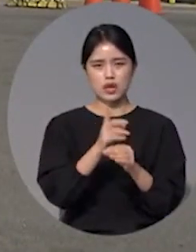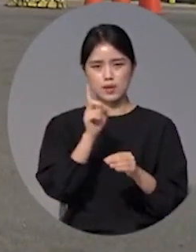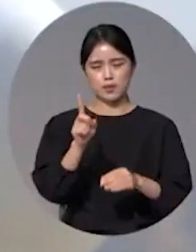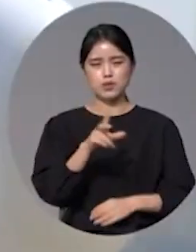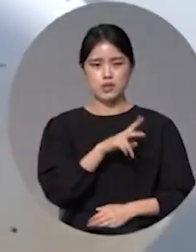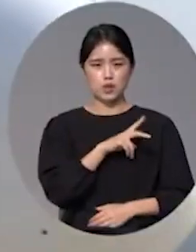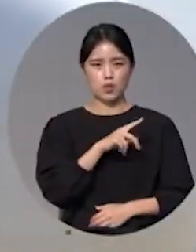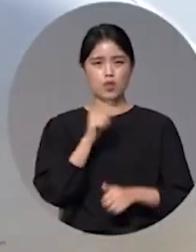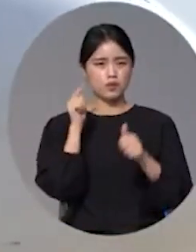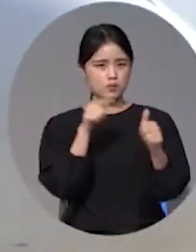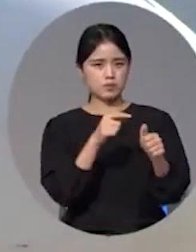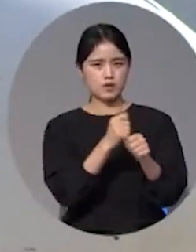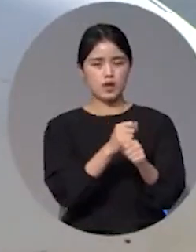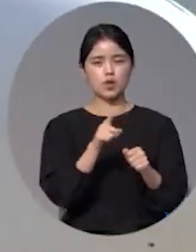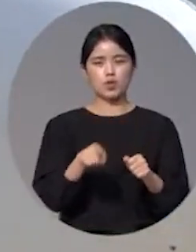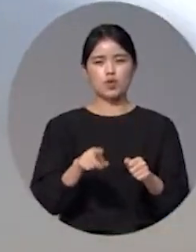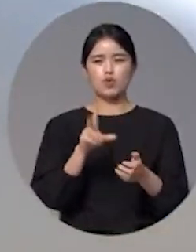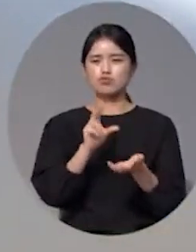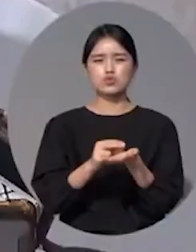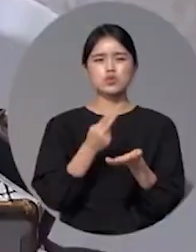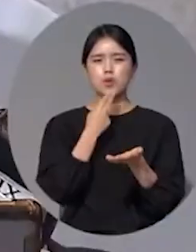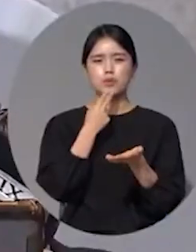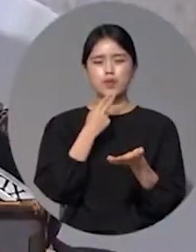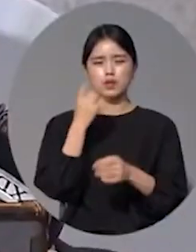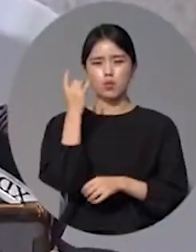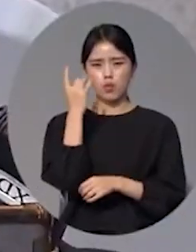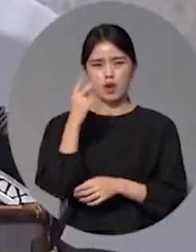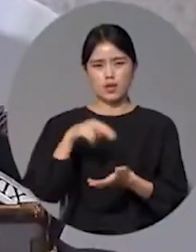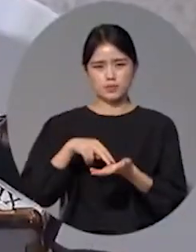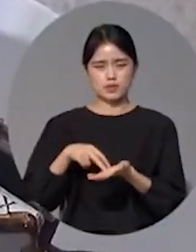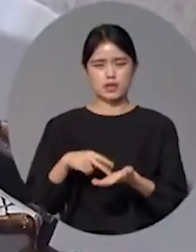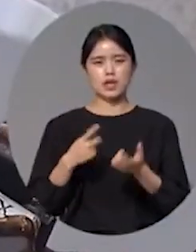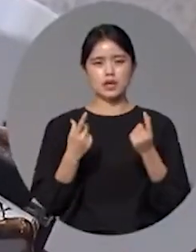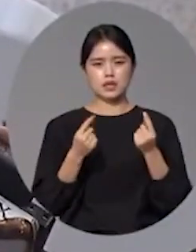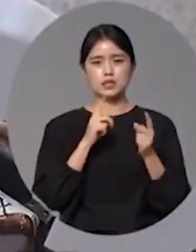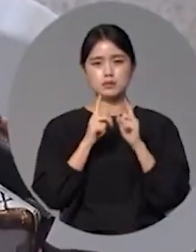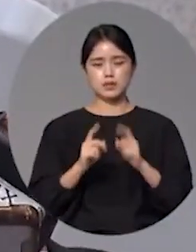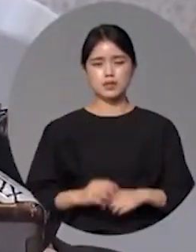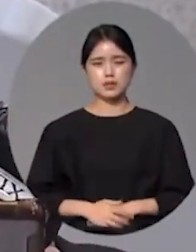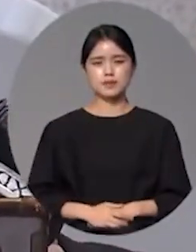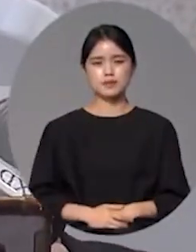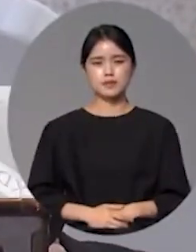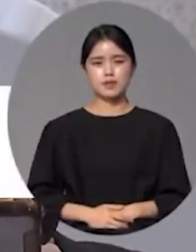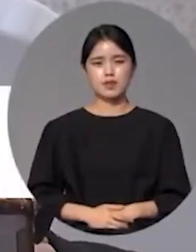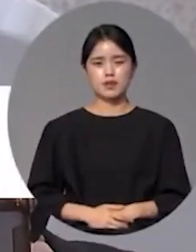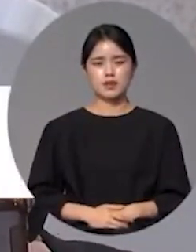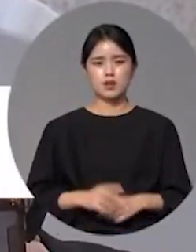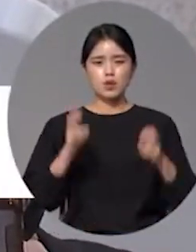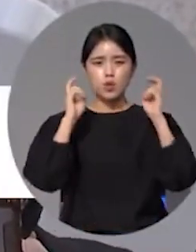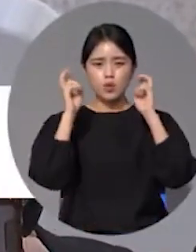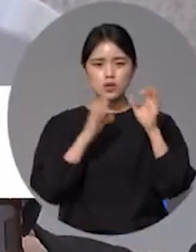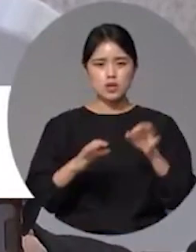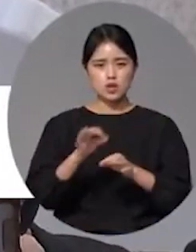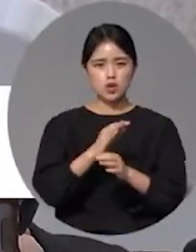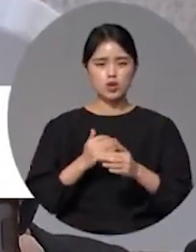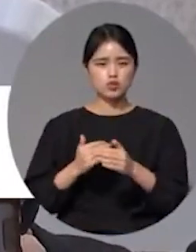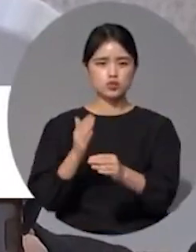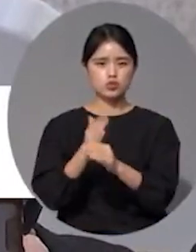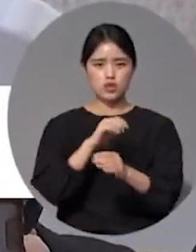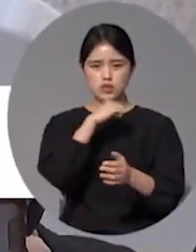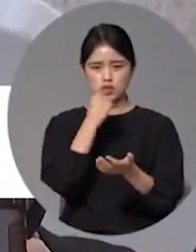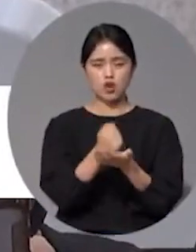1n 문제가 없다 는 기존 입장을 되풀이 했습니다 그 회사 경영 과정에 뭐 정당 때로 일어났던 일들을